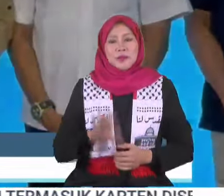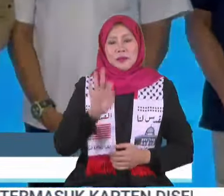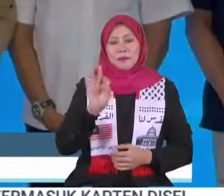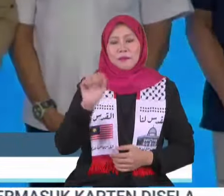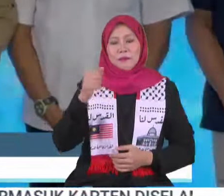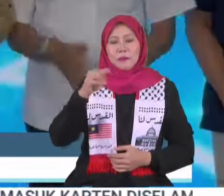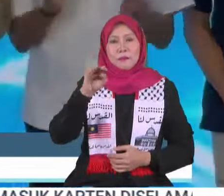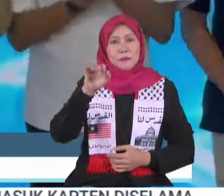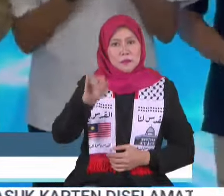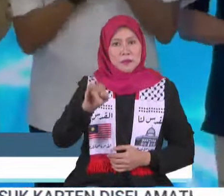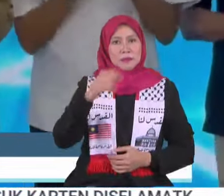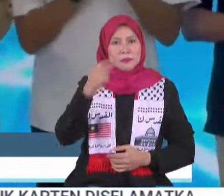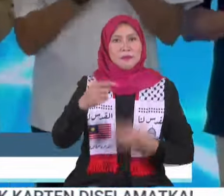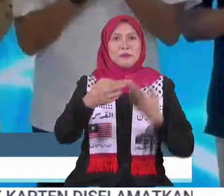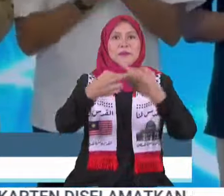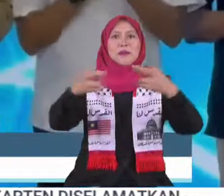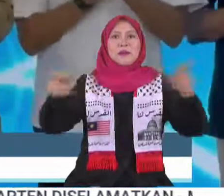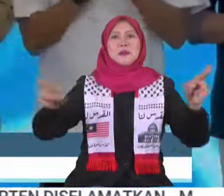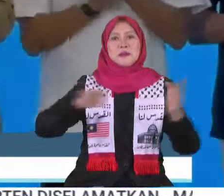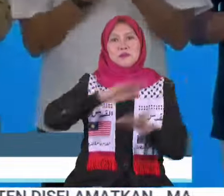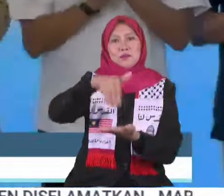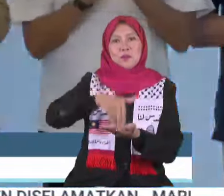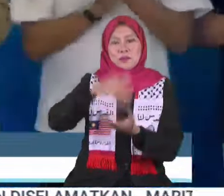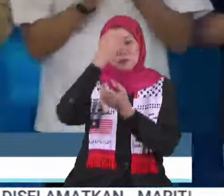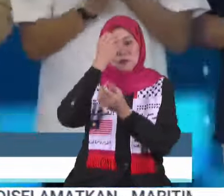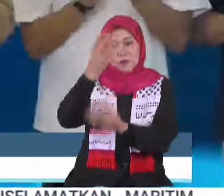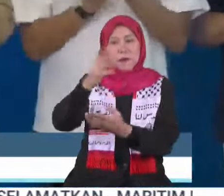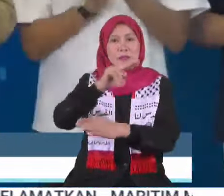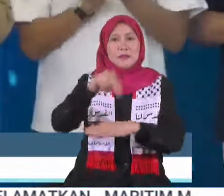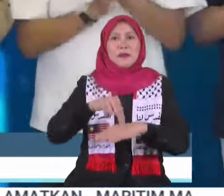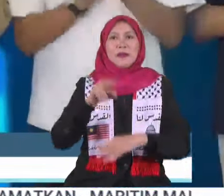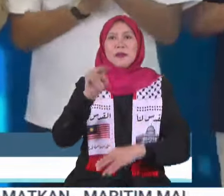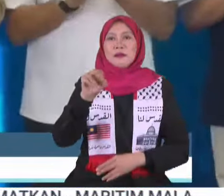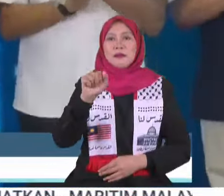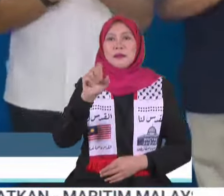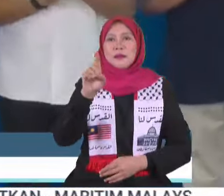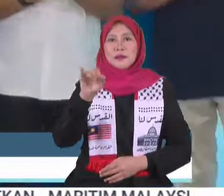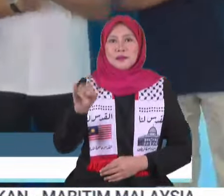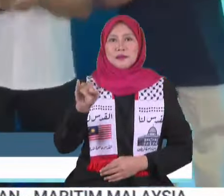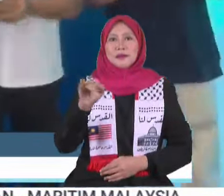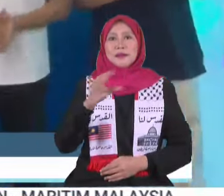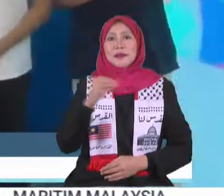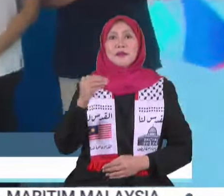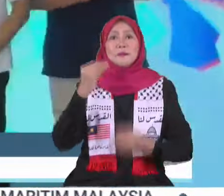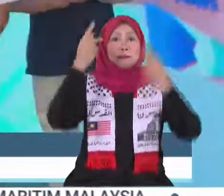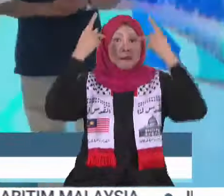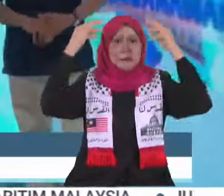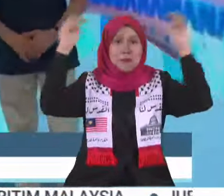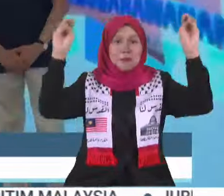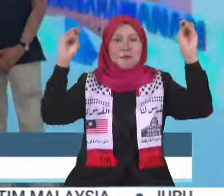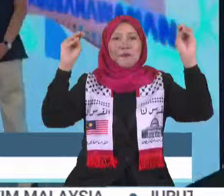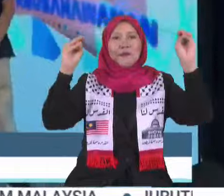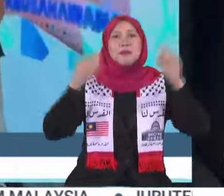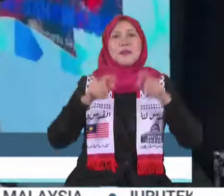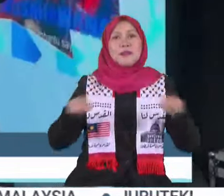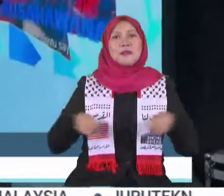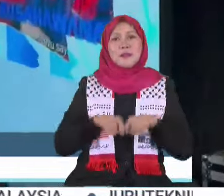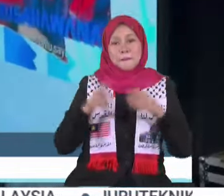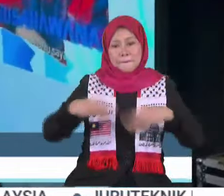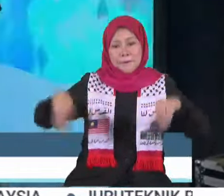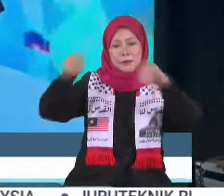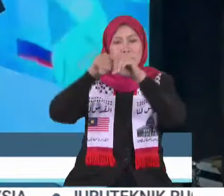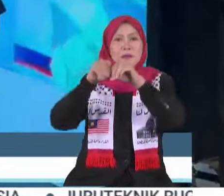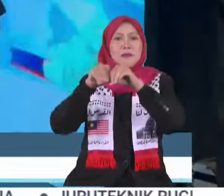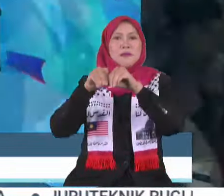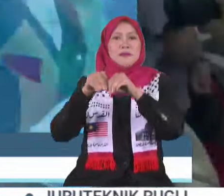Fahmi menyatakan semasa merasmikan Pusat Sebaran Maklumat Nasional NADI oleh Perdana Menteri Datuk Seri Anwar Ibrahim di pekarangan Masjid As-Saadah di